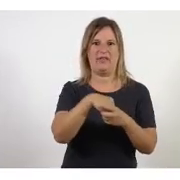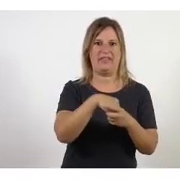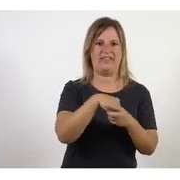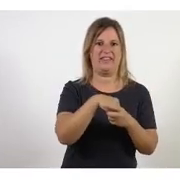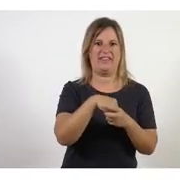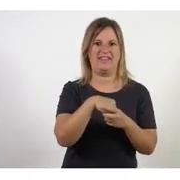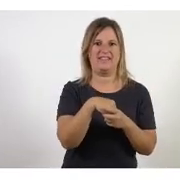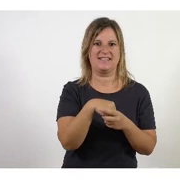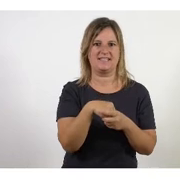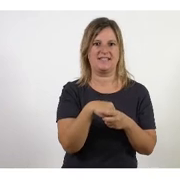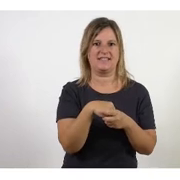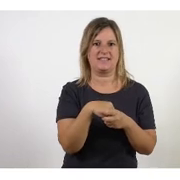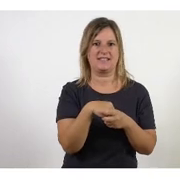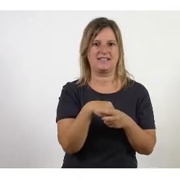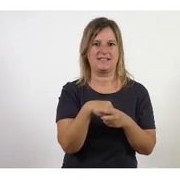nostra,